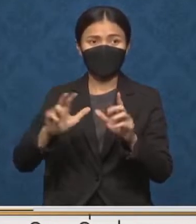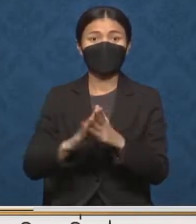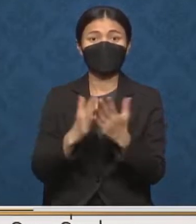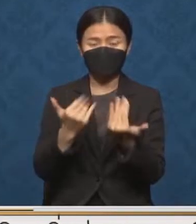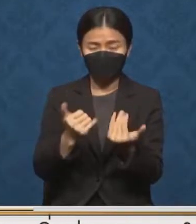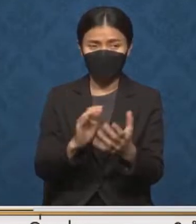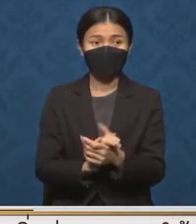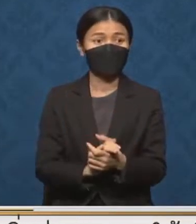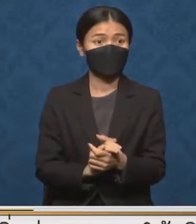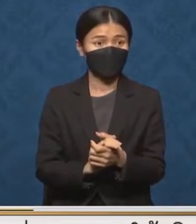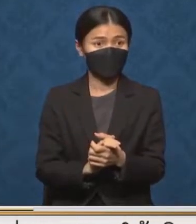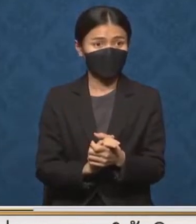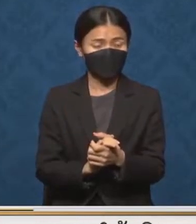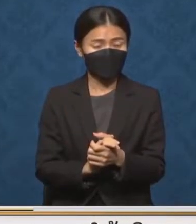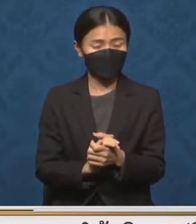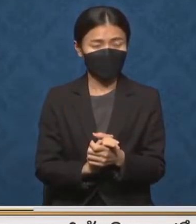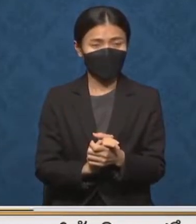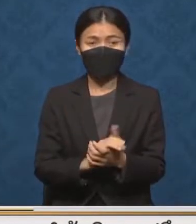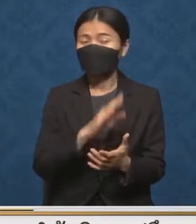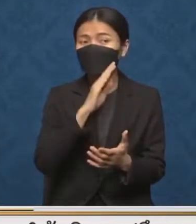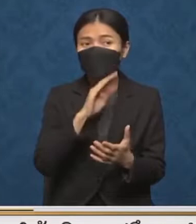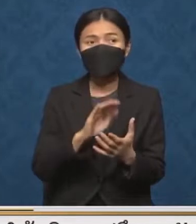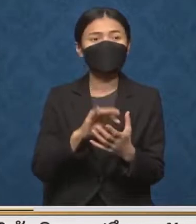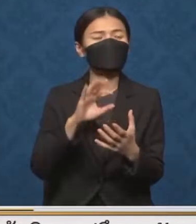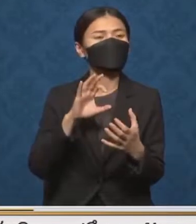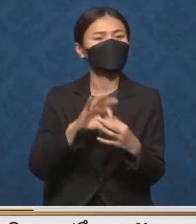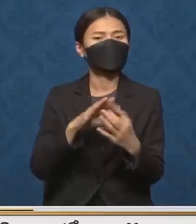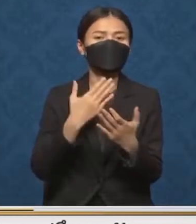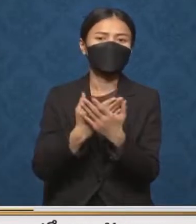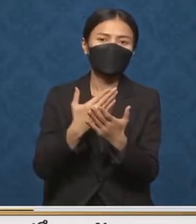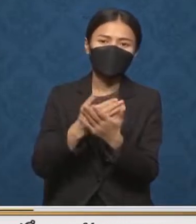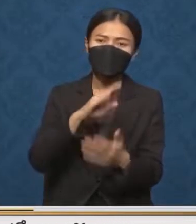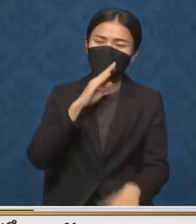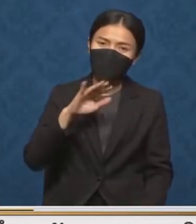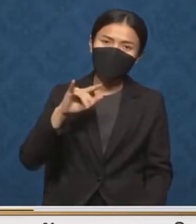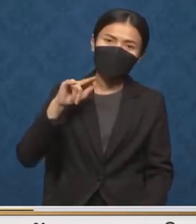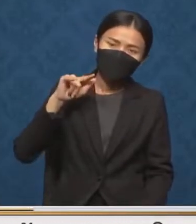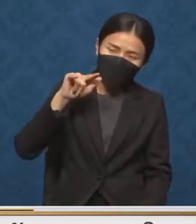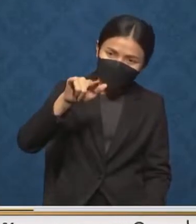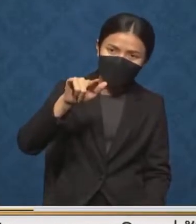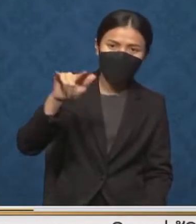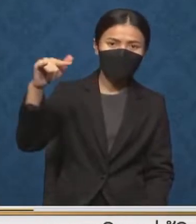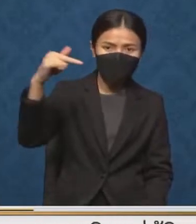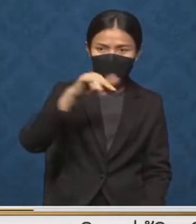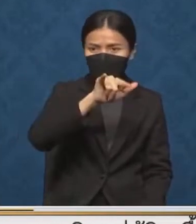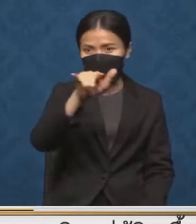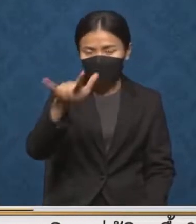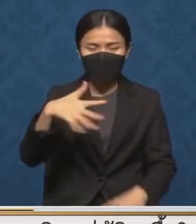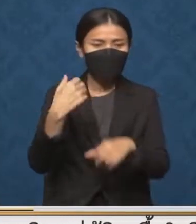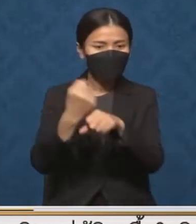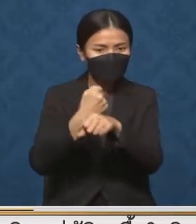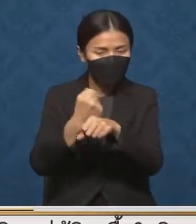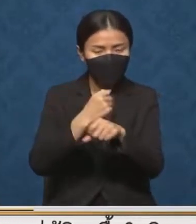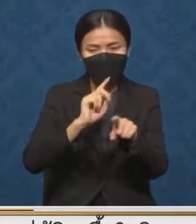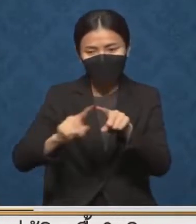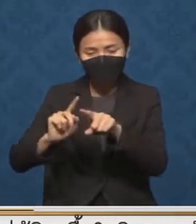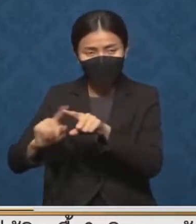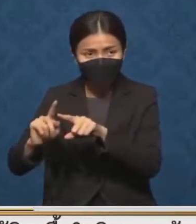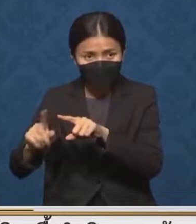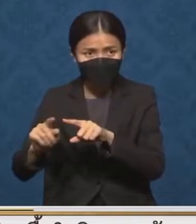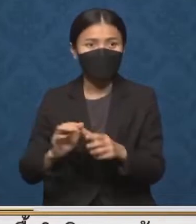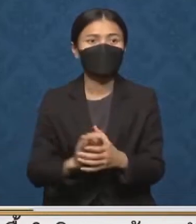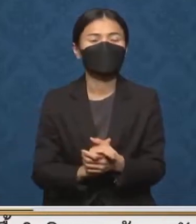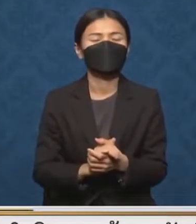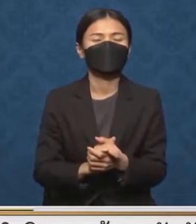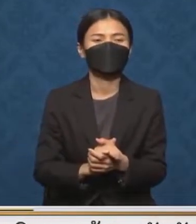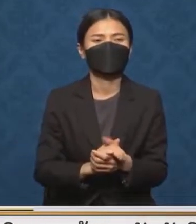ดวยบินเดโชชัย 3ค่าใช้จายในการเดินทั้งไปปิบติพลักฎิตและคาใจจายในการฝึบจำรองโดยอ้างอ่จากตวเลข